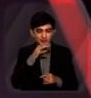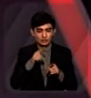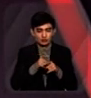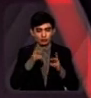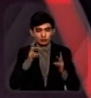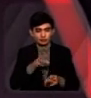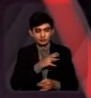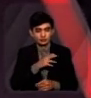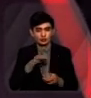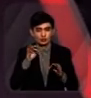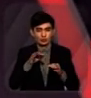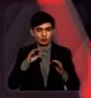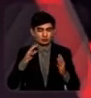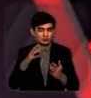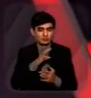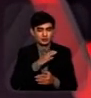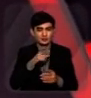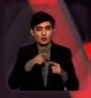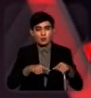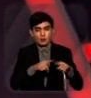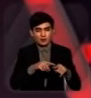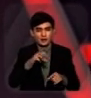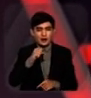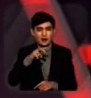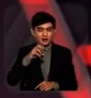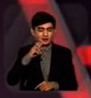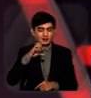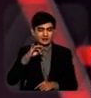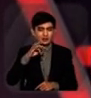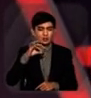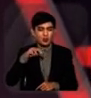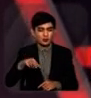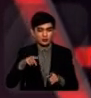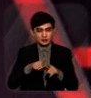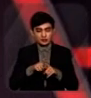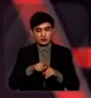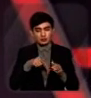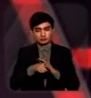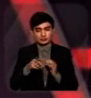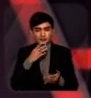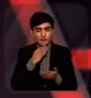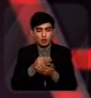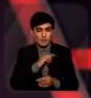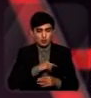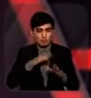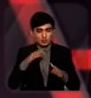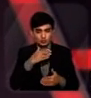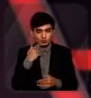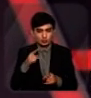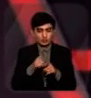несчастного случая на производстве компании ArcelorMittal Темиртау. Но умер он, как оказалось, не на своем рабочем